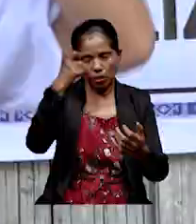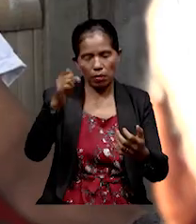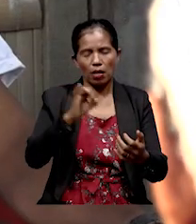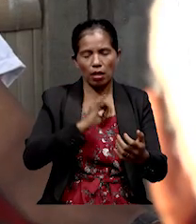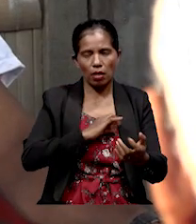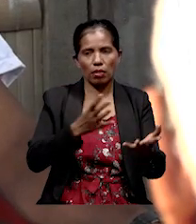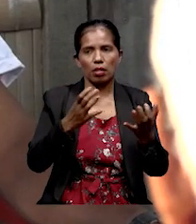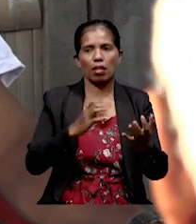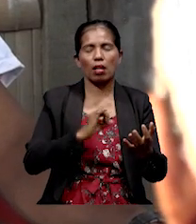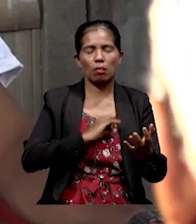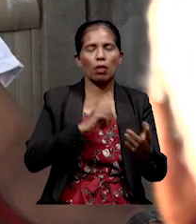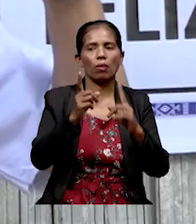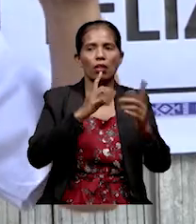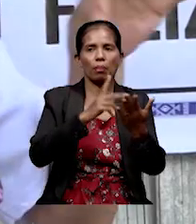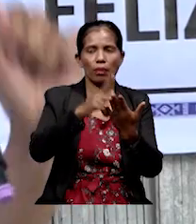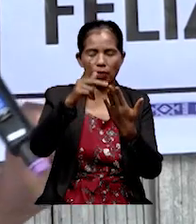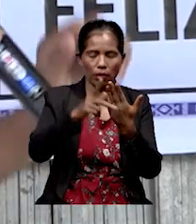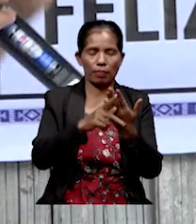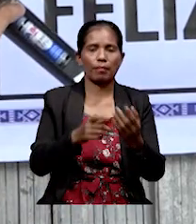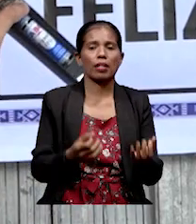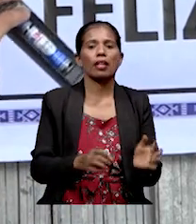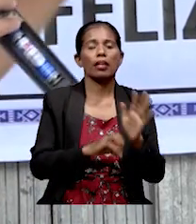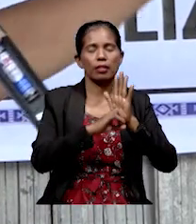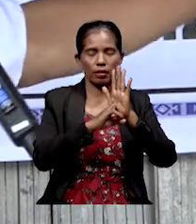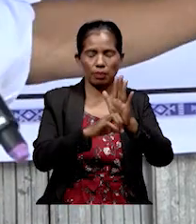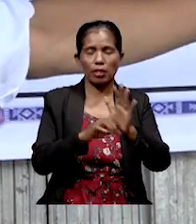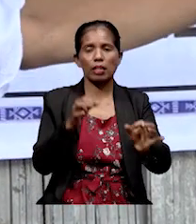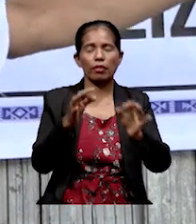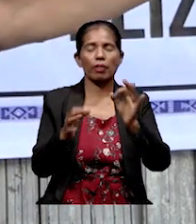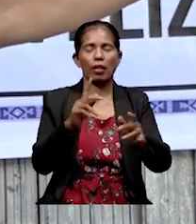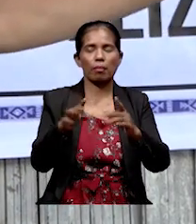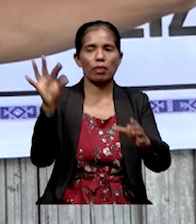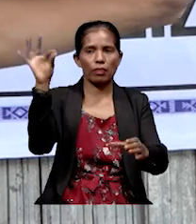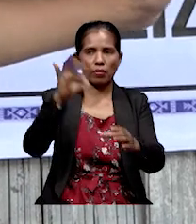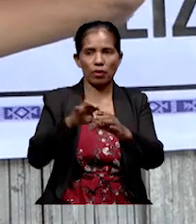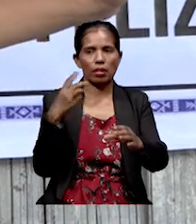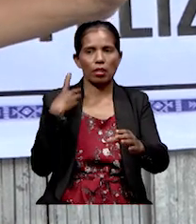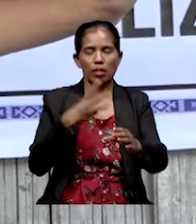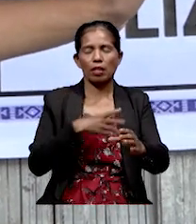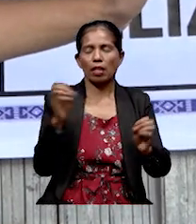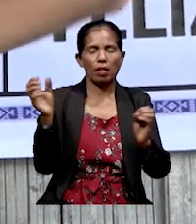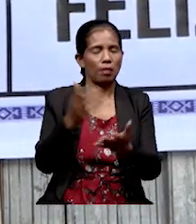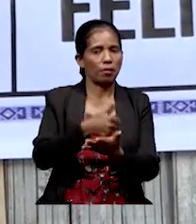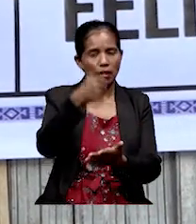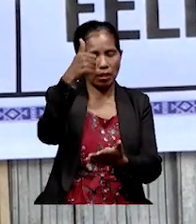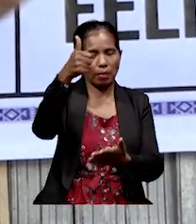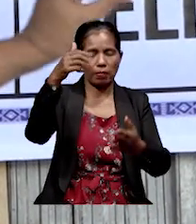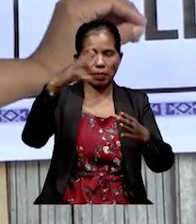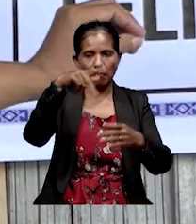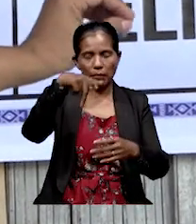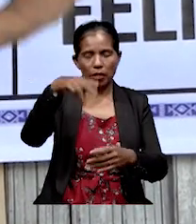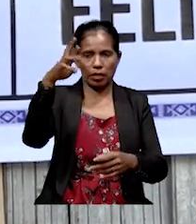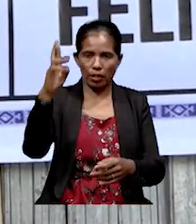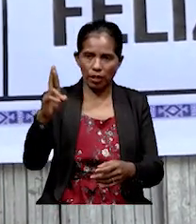Perhama kulia programa ser ne. Por exemplo, se ema vota, ma ita la manamba presa república, vota uja